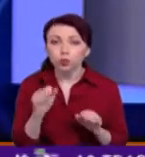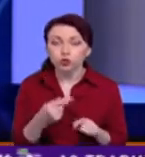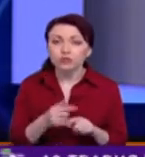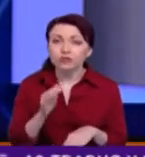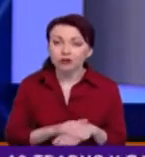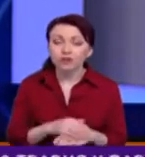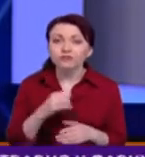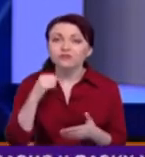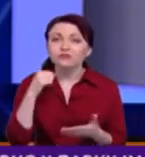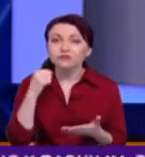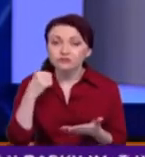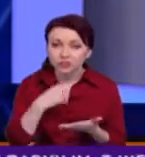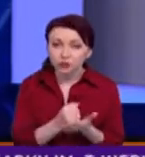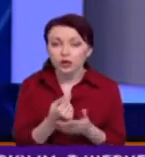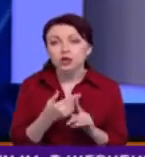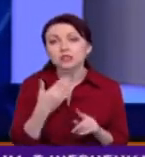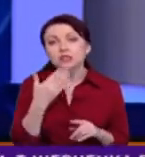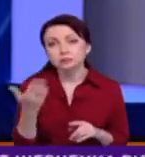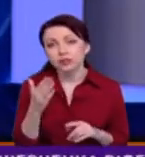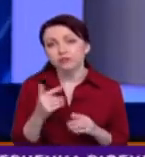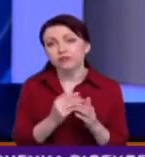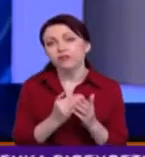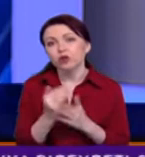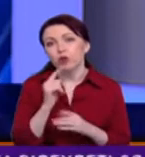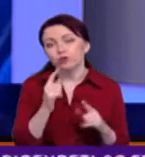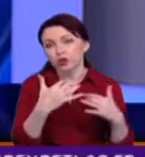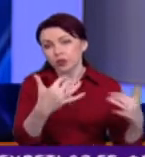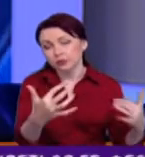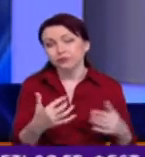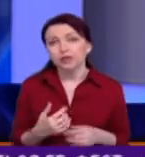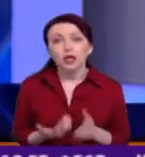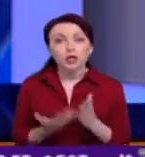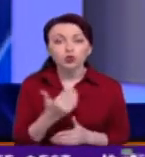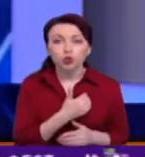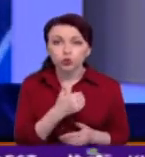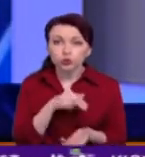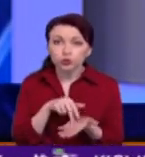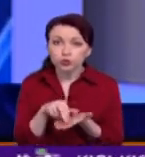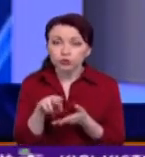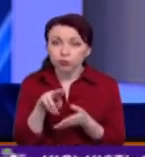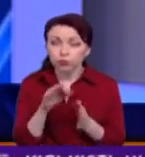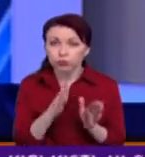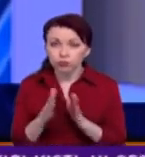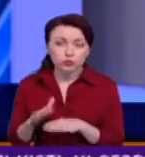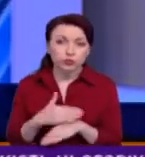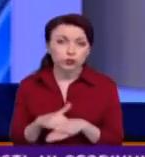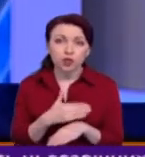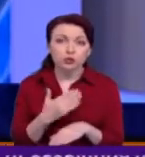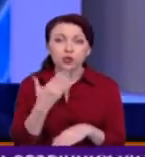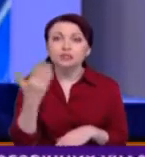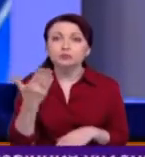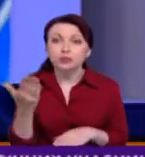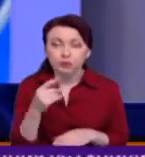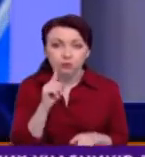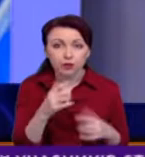факт встановити, це спікер Верховної Ради. Тобто, якщо ми хочемо йти по процедурі, будь ласка, спікер